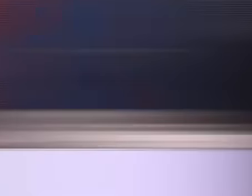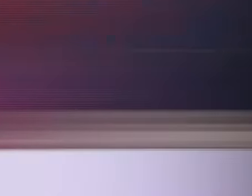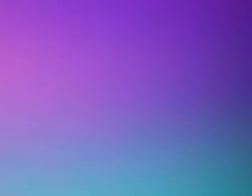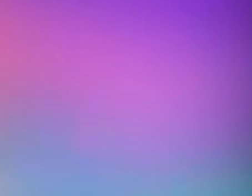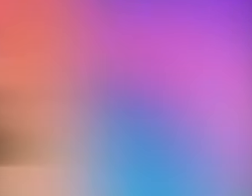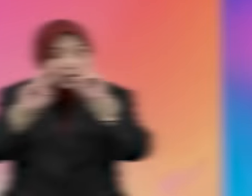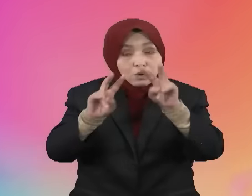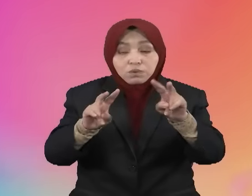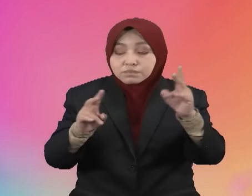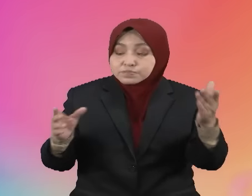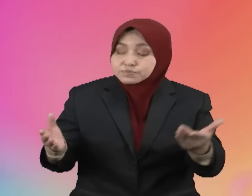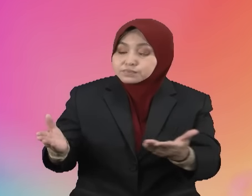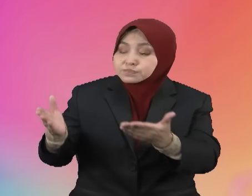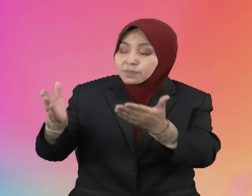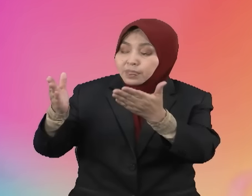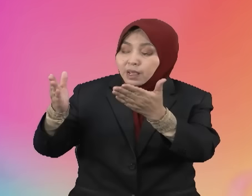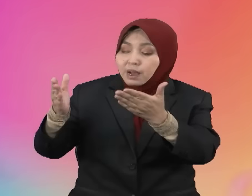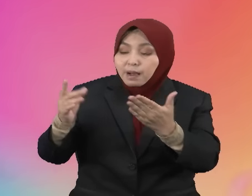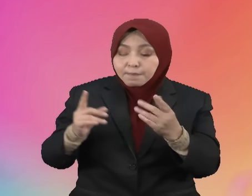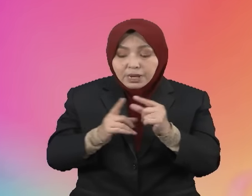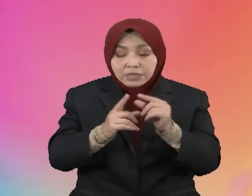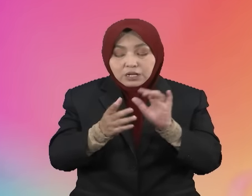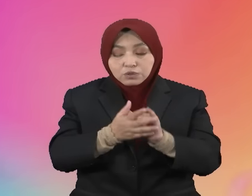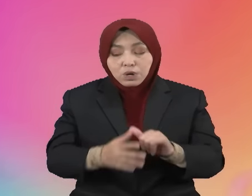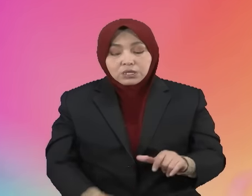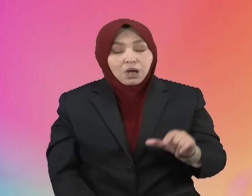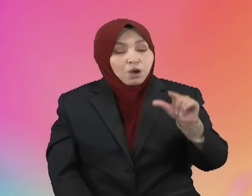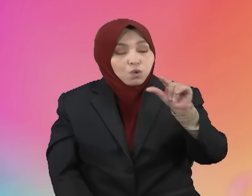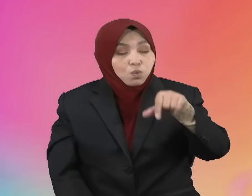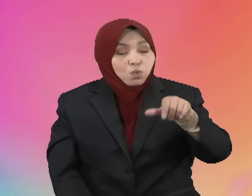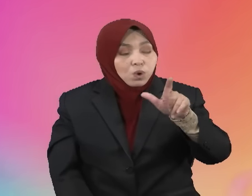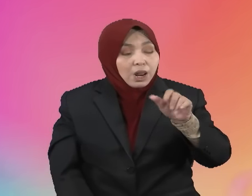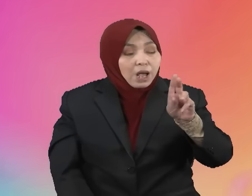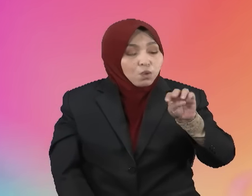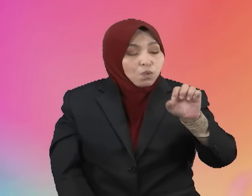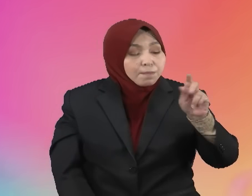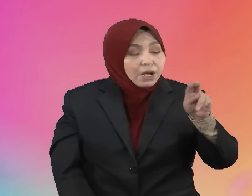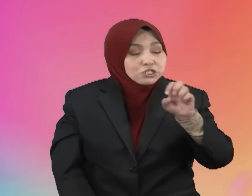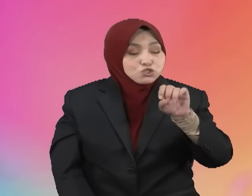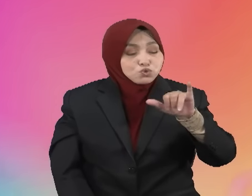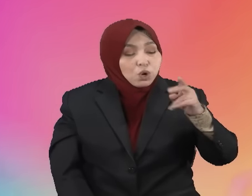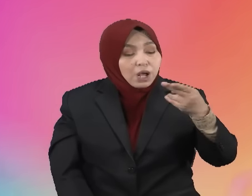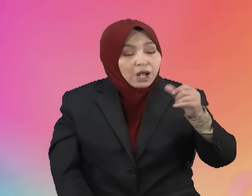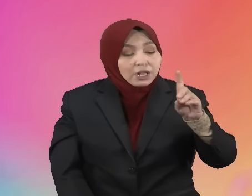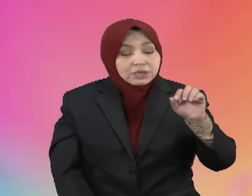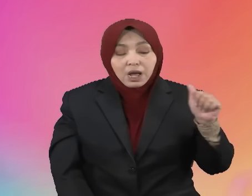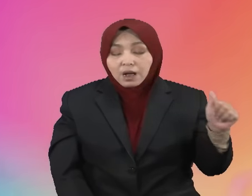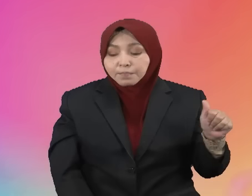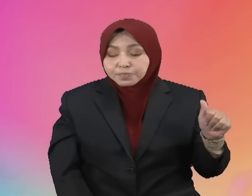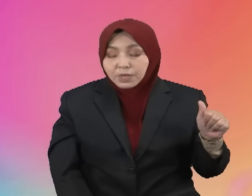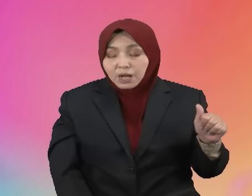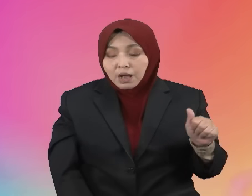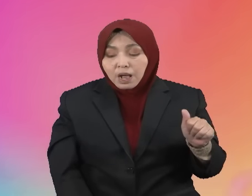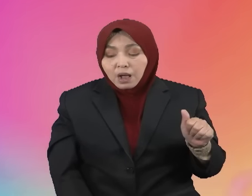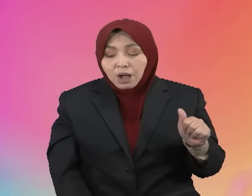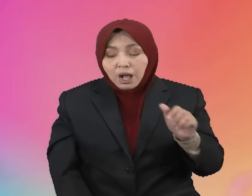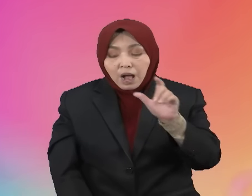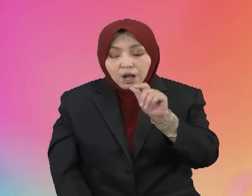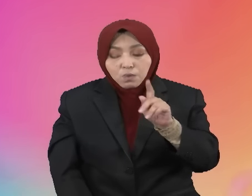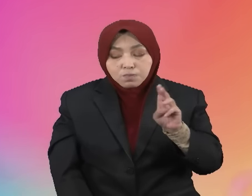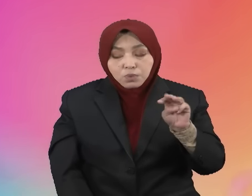saksikan. Perkataannya ialah qul haluma syuhada, ya qul halumma syuhada